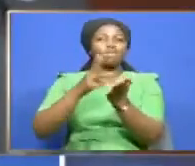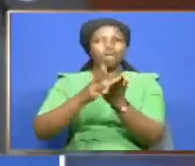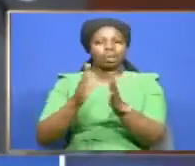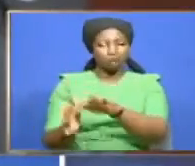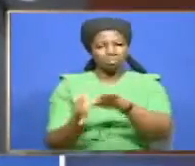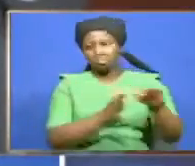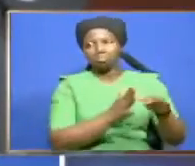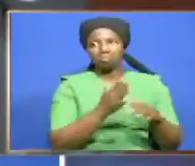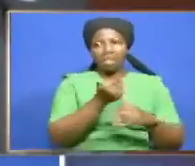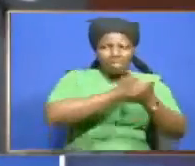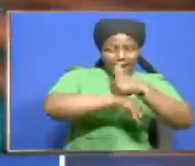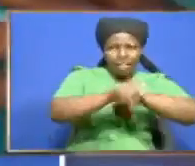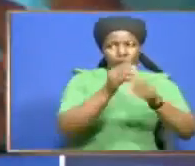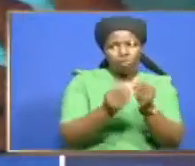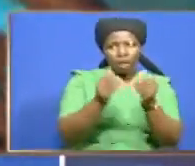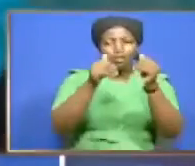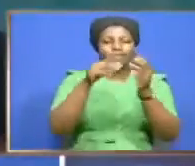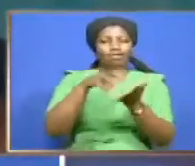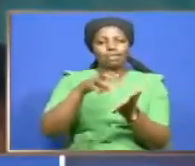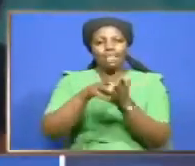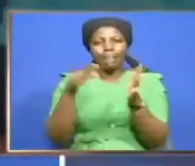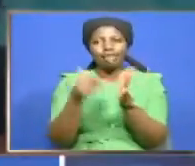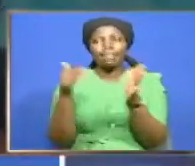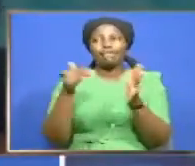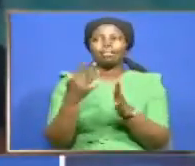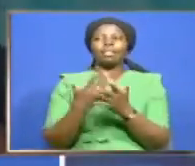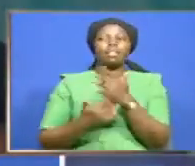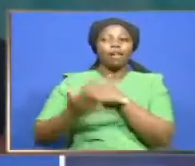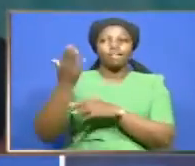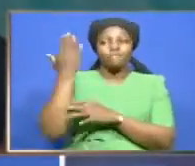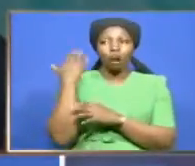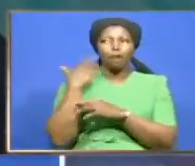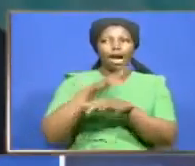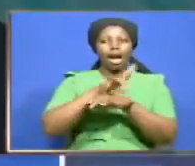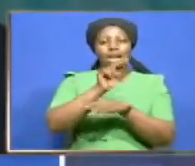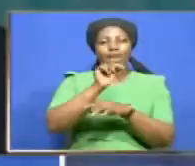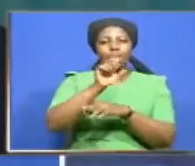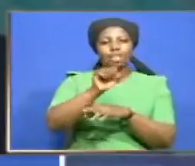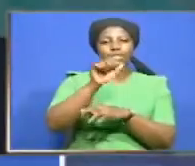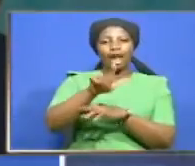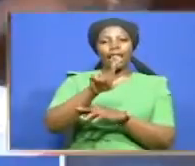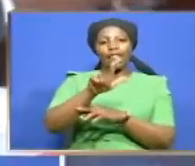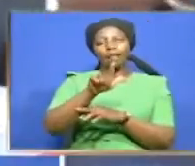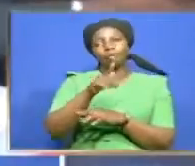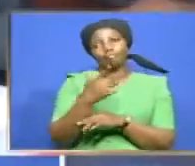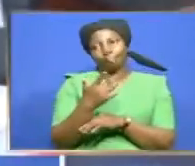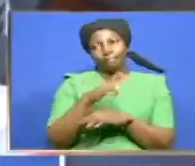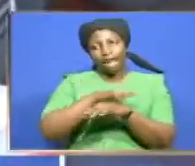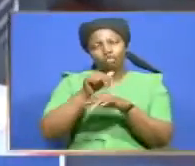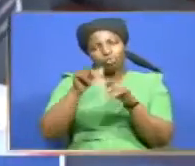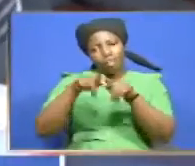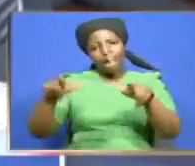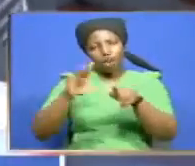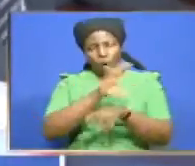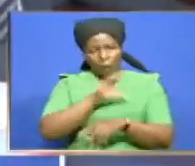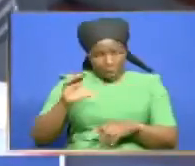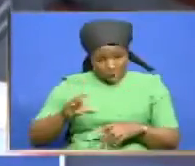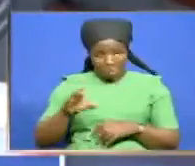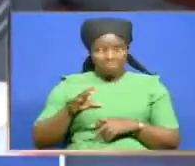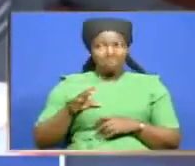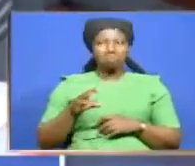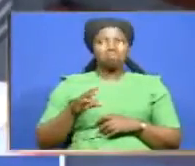kusuluhisha kesi dhidi aliyekuwa mwenyekiti wa tume ya kitaifa ya ardhi Mohamed Suzuri na watu wengine 23 nje ya